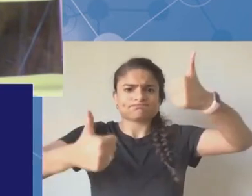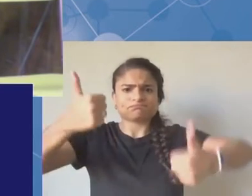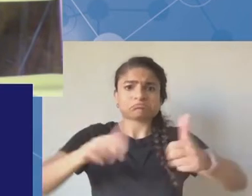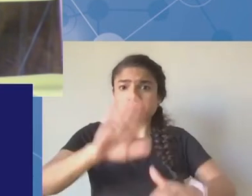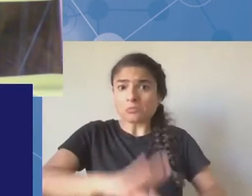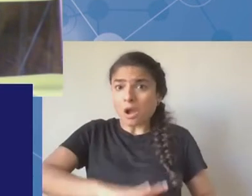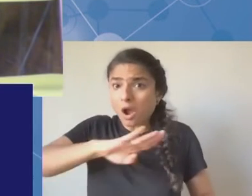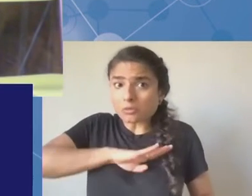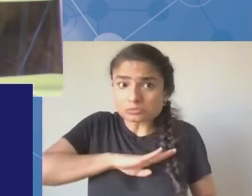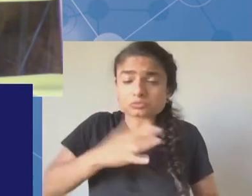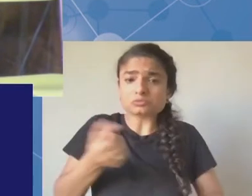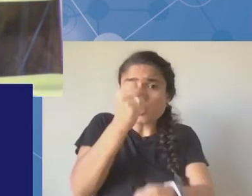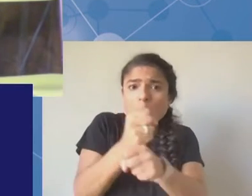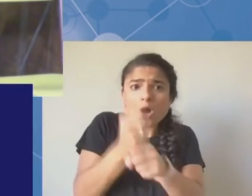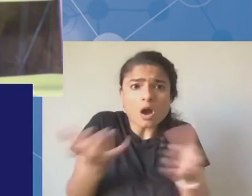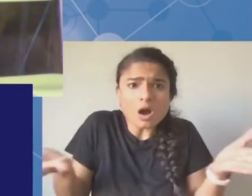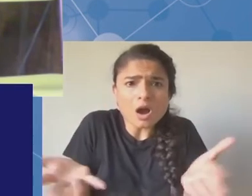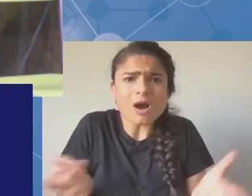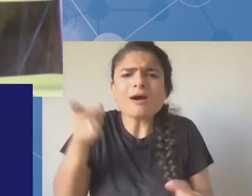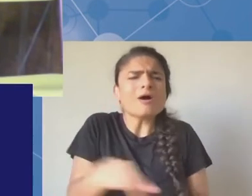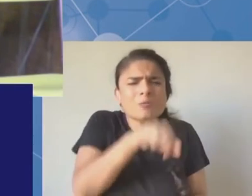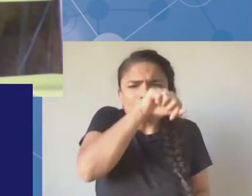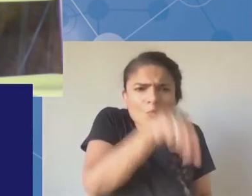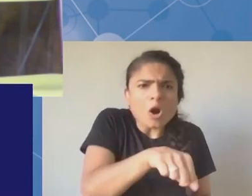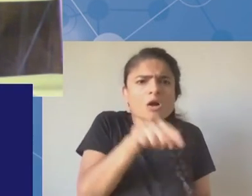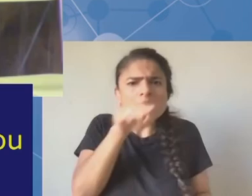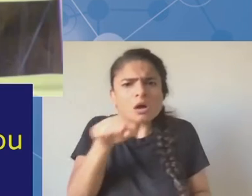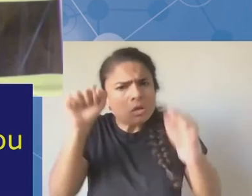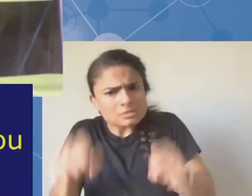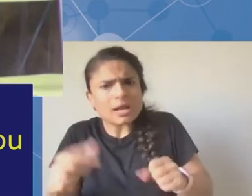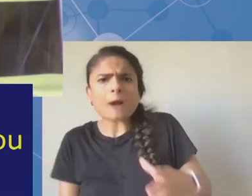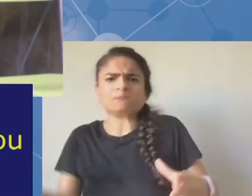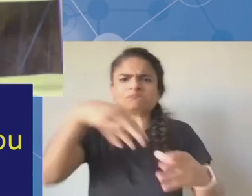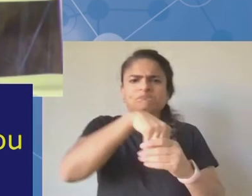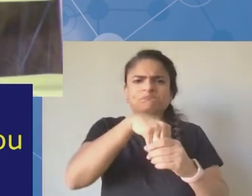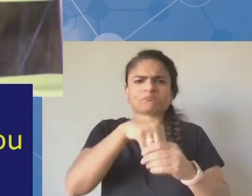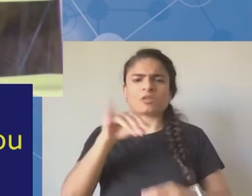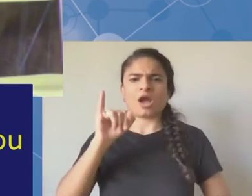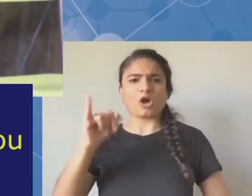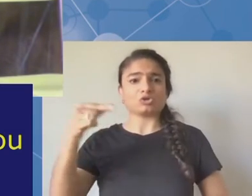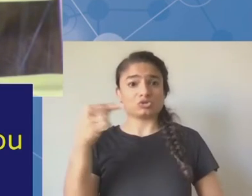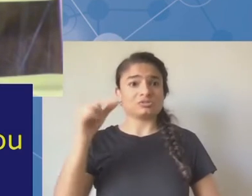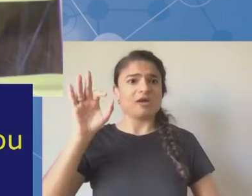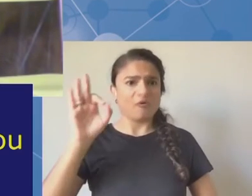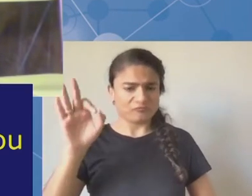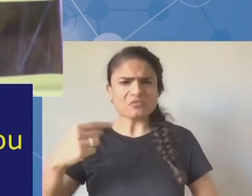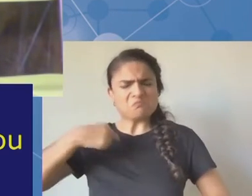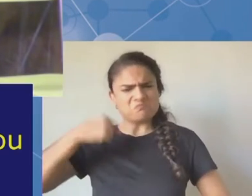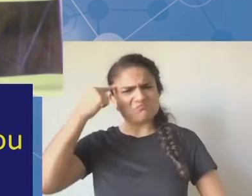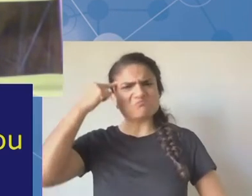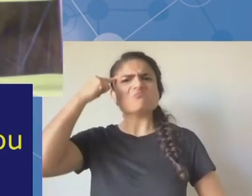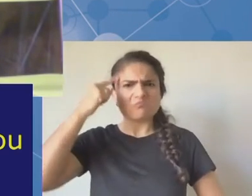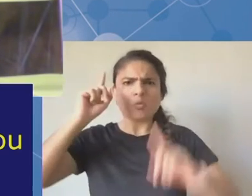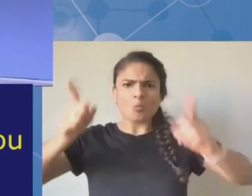также считаю, что также представители Африки должны все более активно участвовать в работах таких